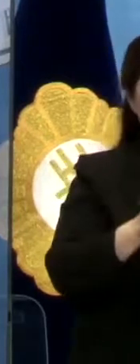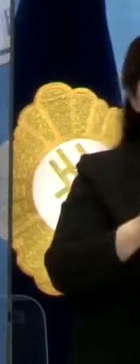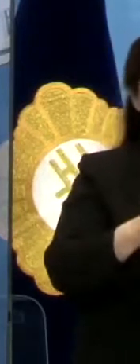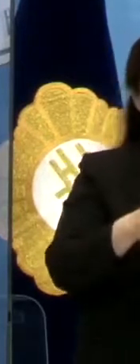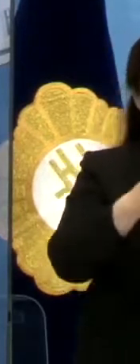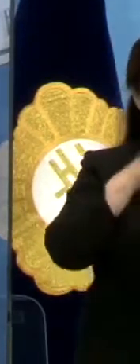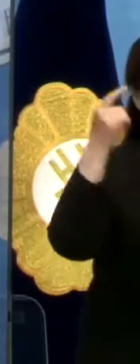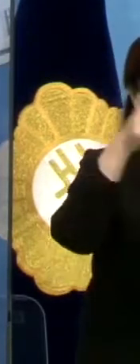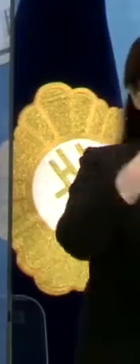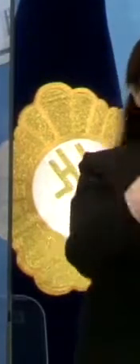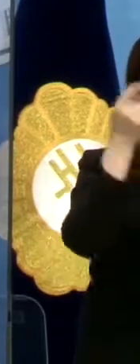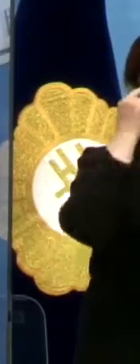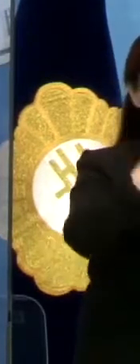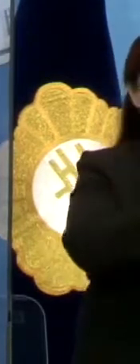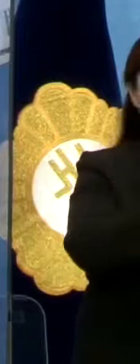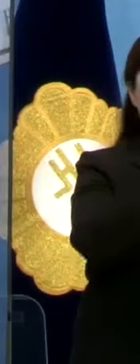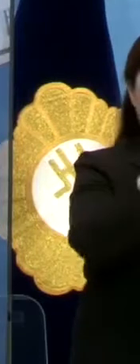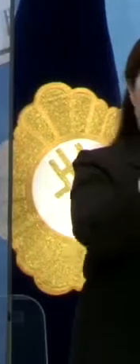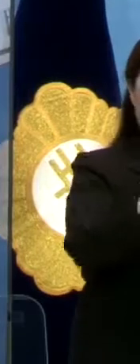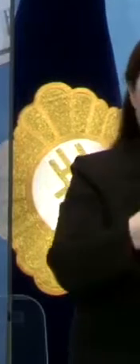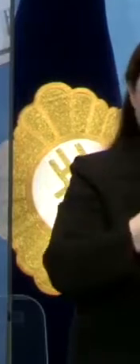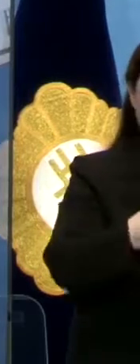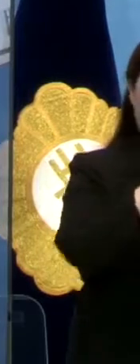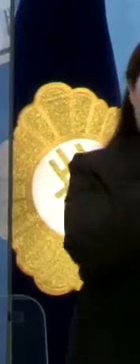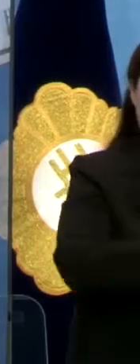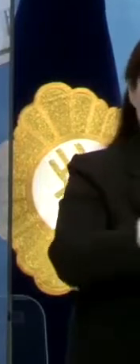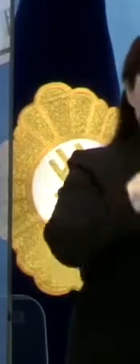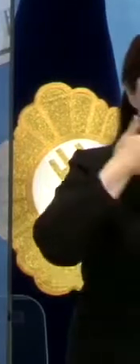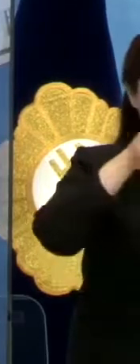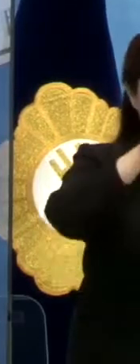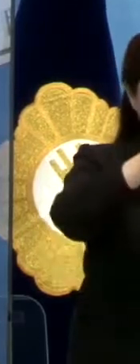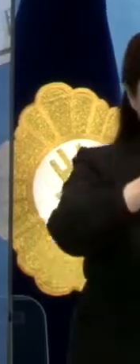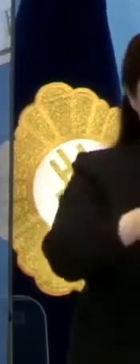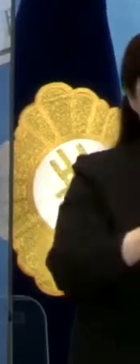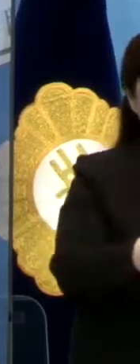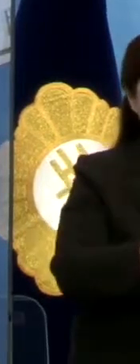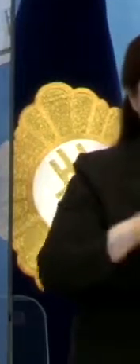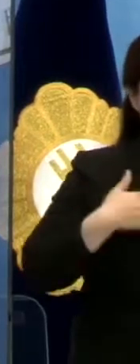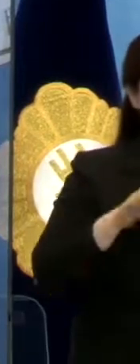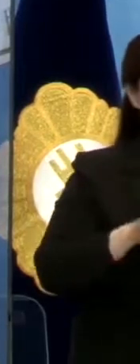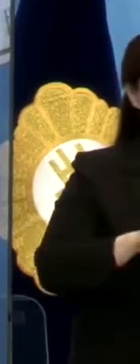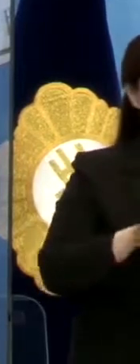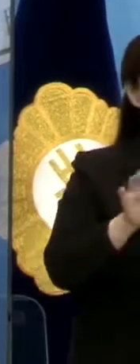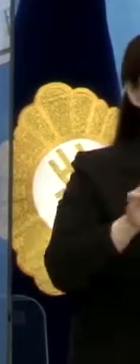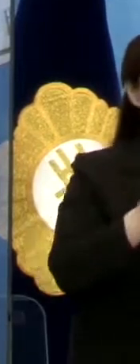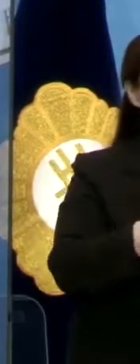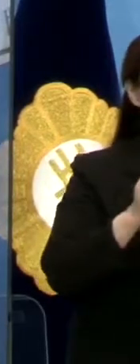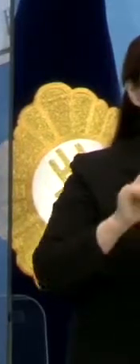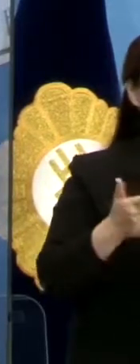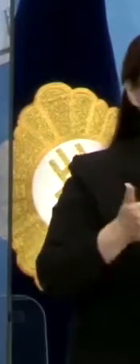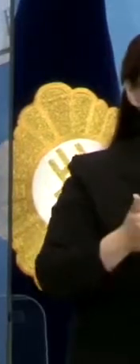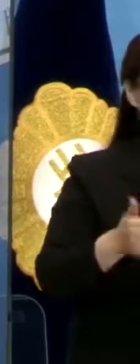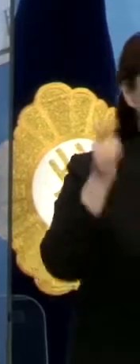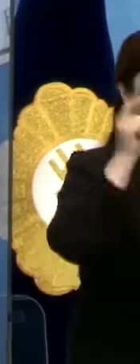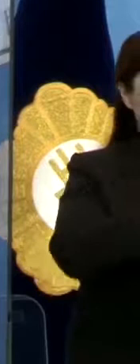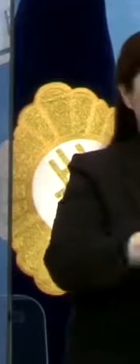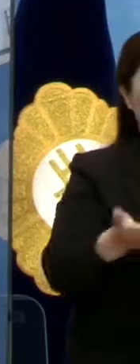이유를 이렇게 다 영문으로 정리했습니다. 이건 제가 다한게 아니고 우리 노벨 평화상